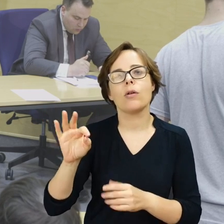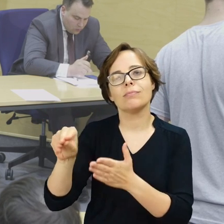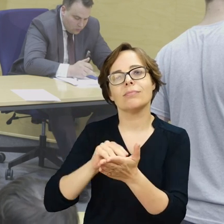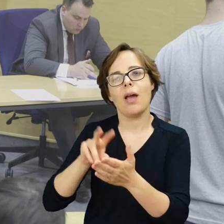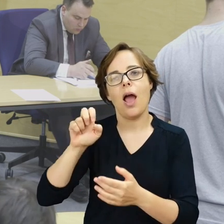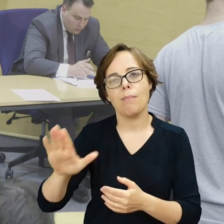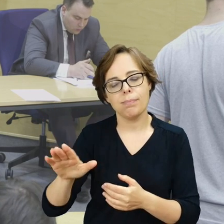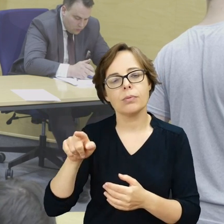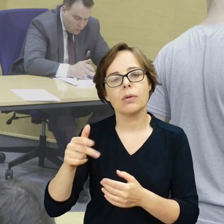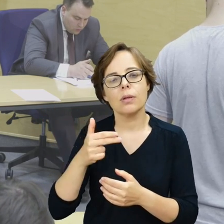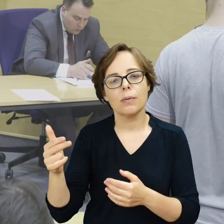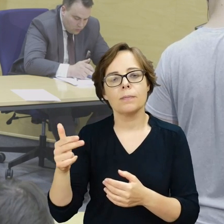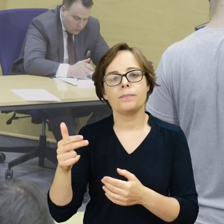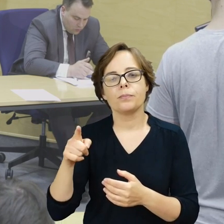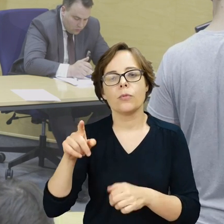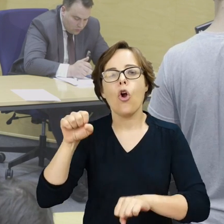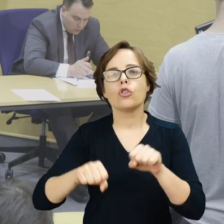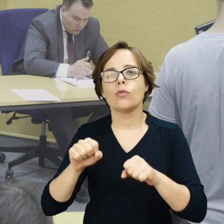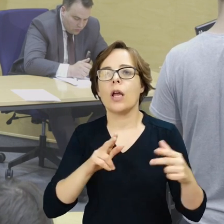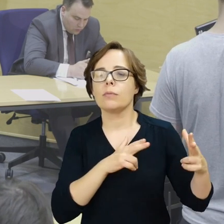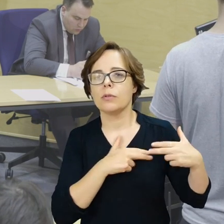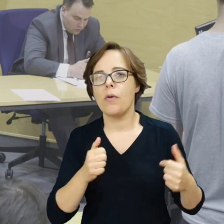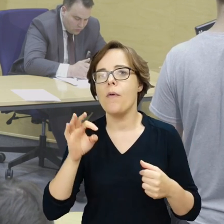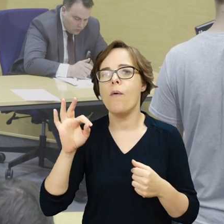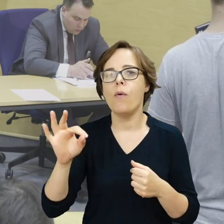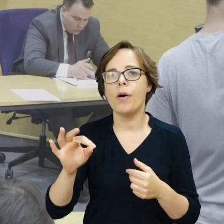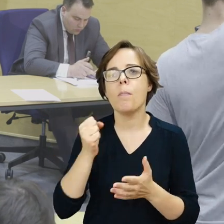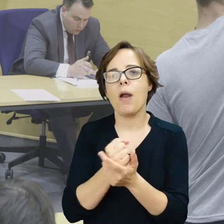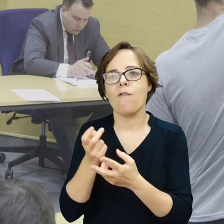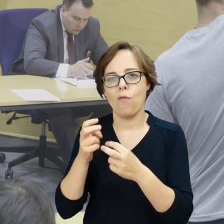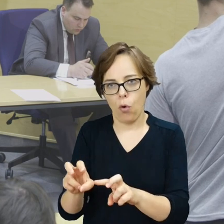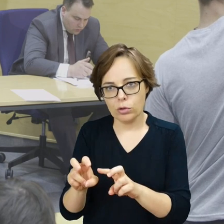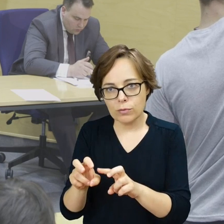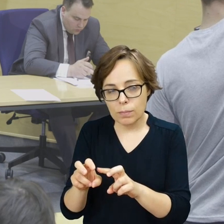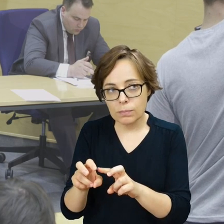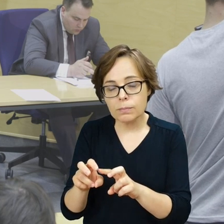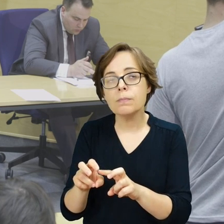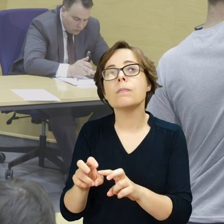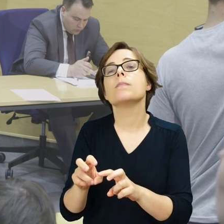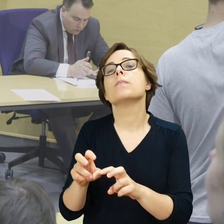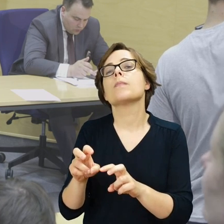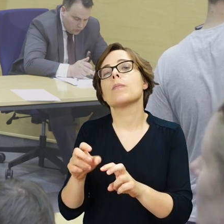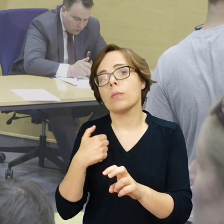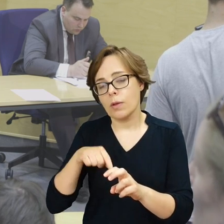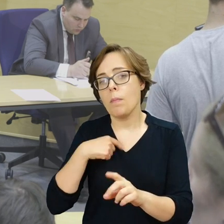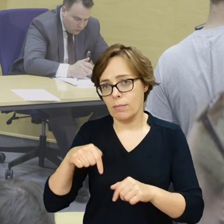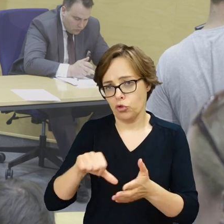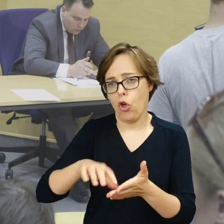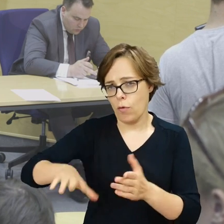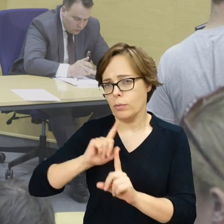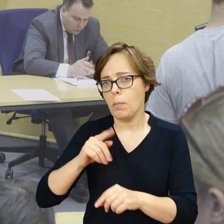prawotwórstwa sędziowskiego w sądownictwie administracyjnym. Ale z drugiej strony to jest zawsze